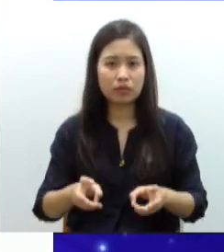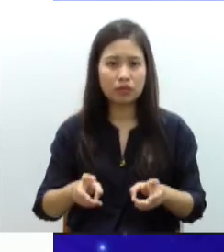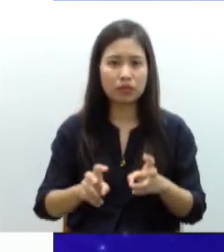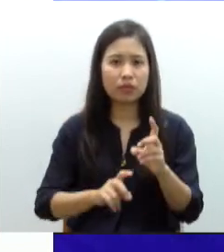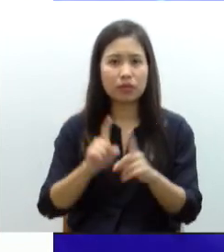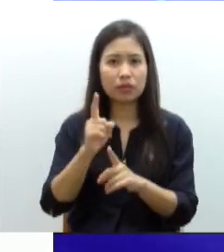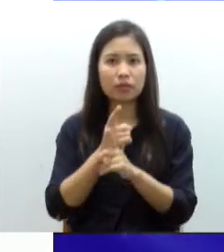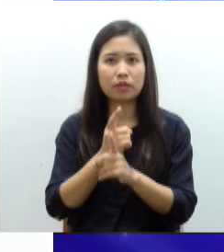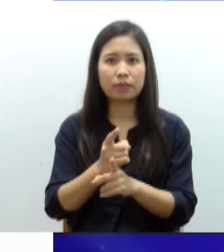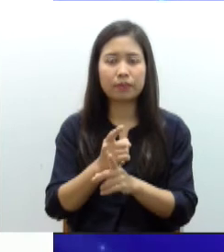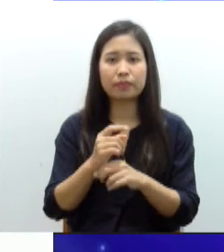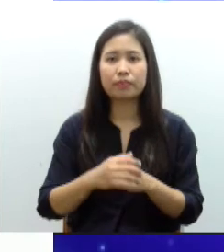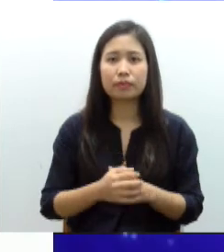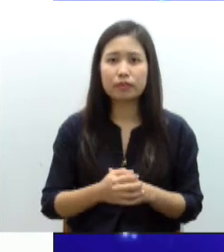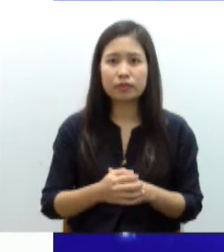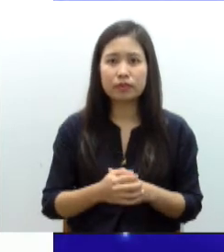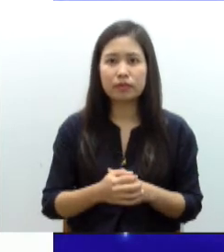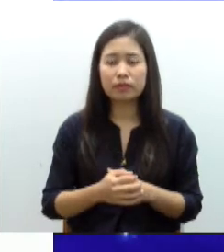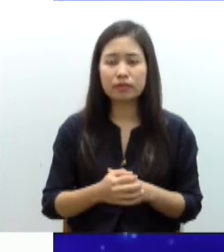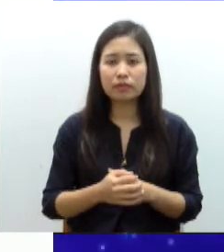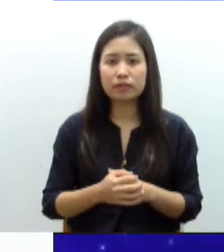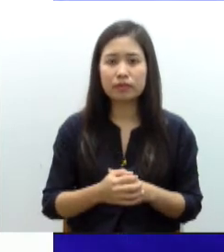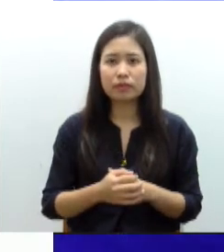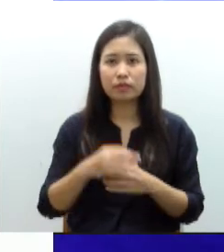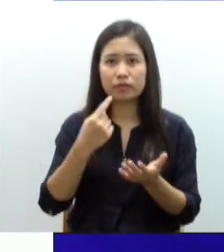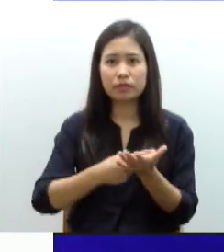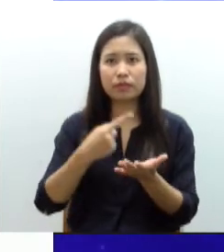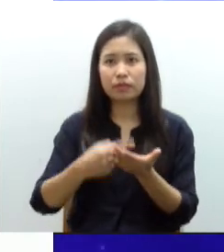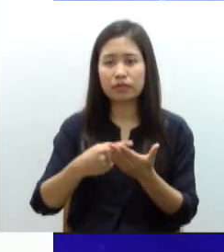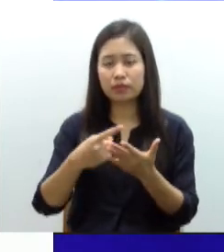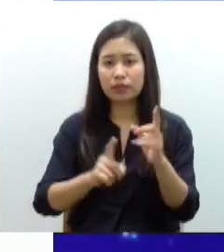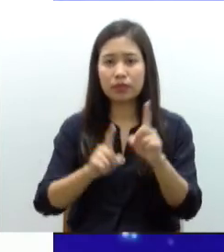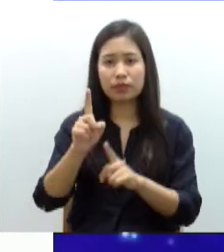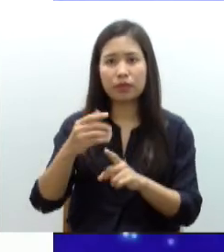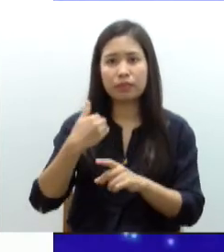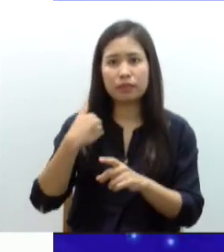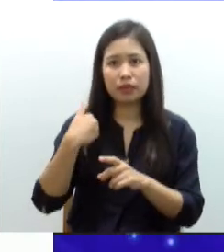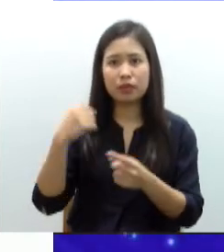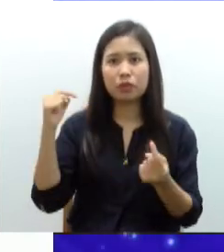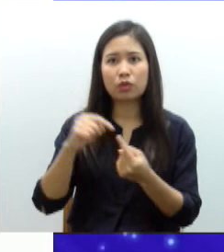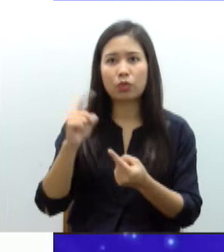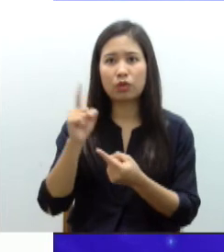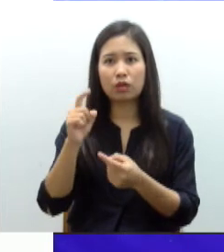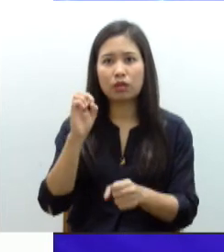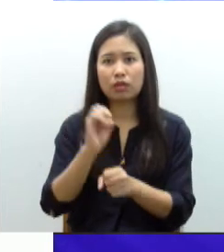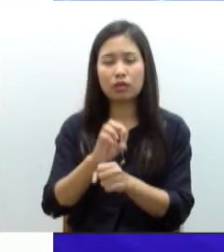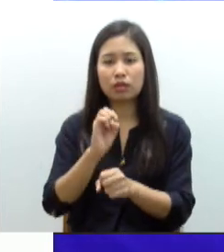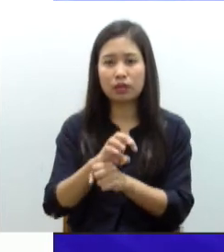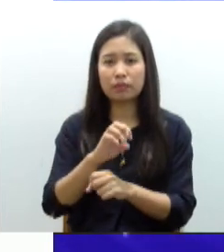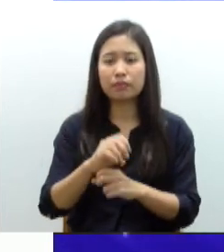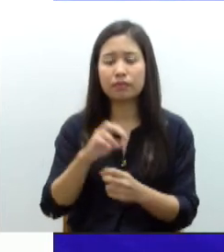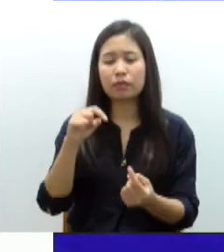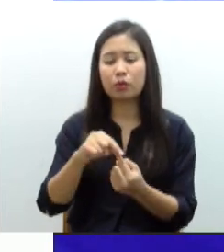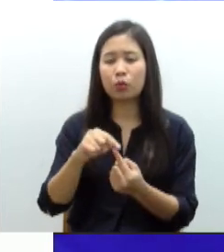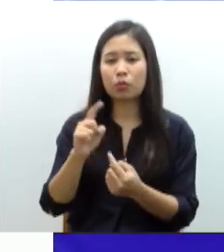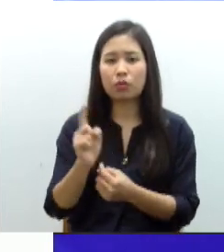เรื่องอื่นๆนะครับในส่วนของที่ปรึกษาเนี่ยเราก็เพิ่มบทบาทให้ในเรื่องของจะเป็นที่ปรึกษาอย่างแท้จริง